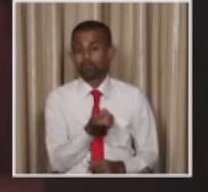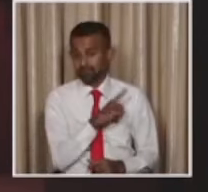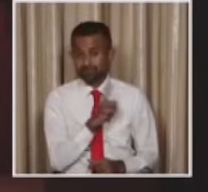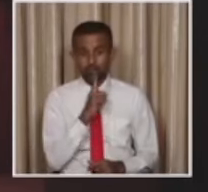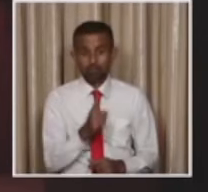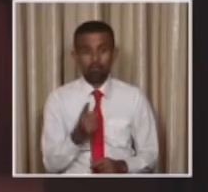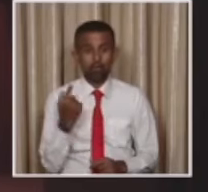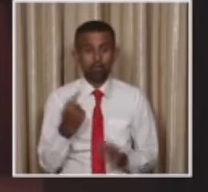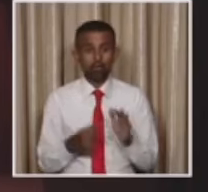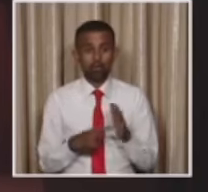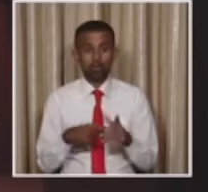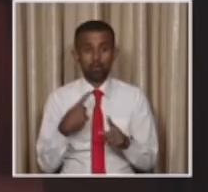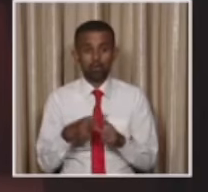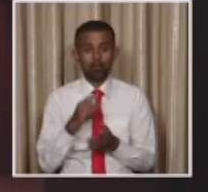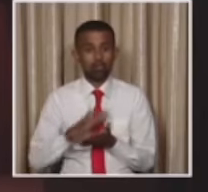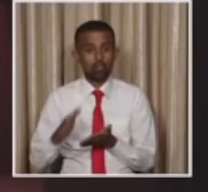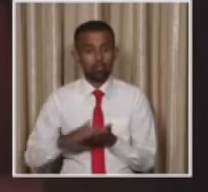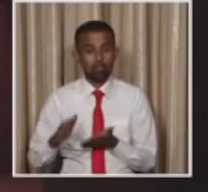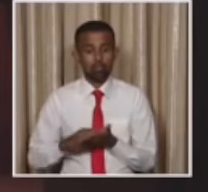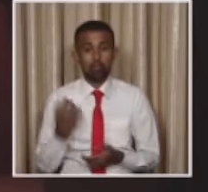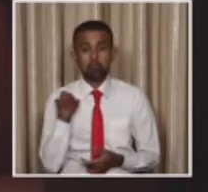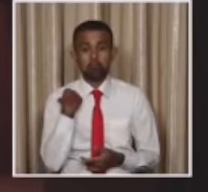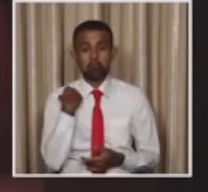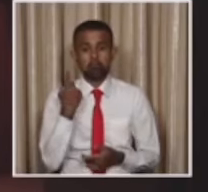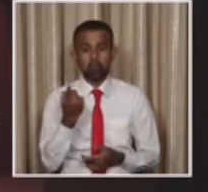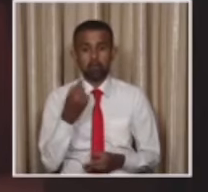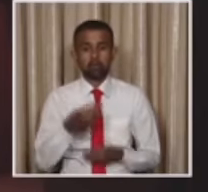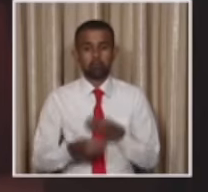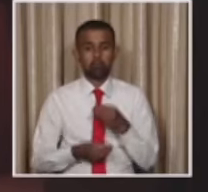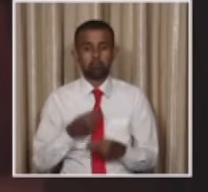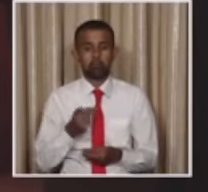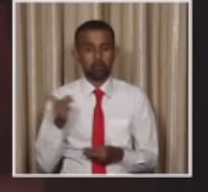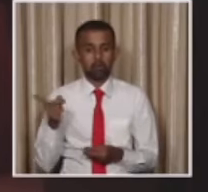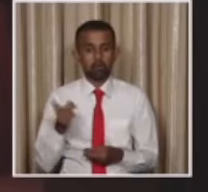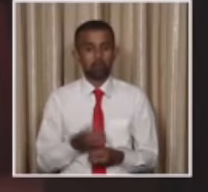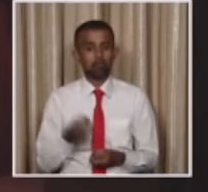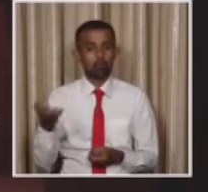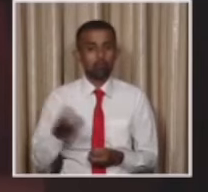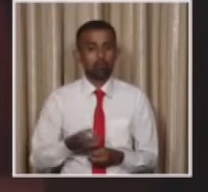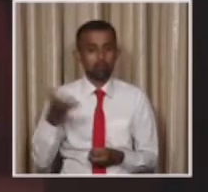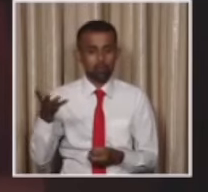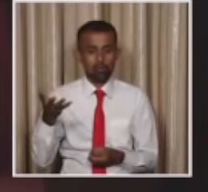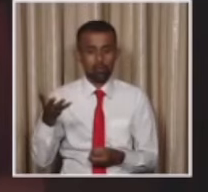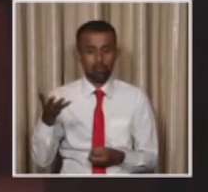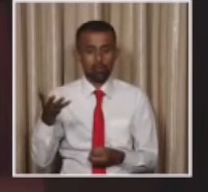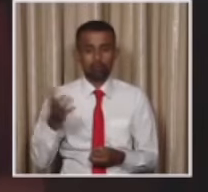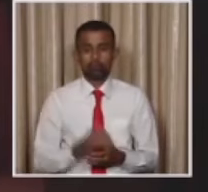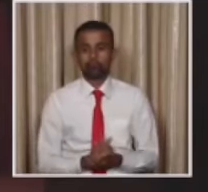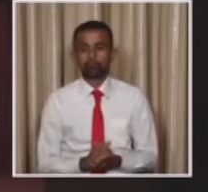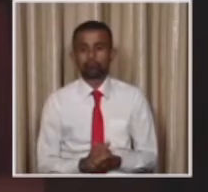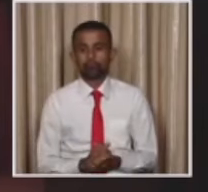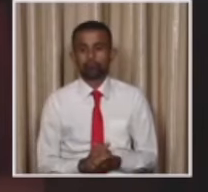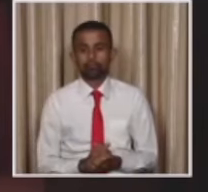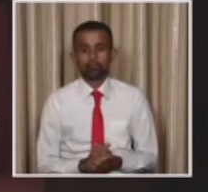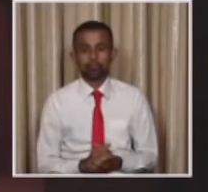පරිදි බදු සහන මේ රටේ ඉහළම ගණයේ ව්‍යාපාරිකින්ට ලබා දීම තුල සහ